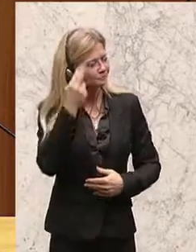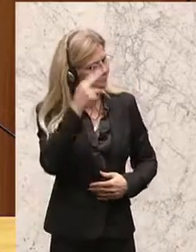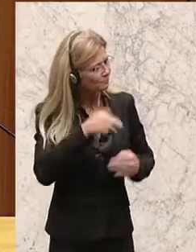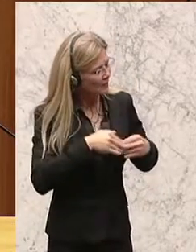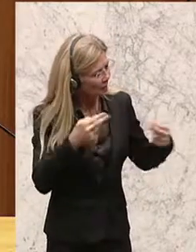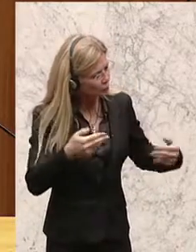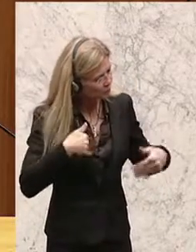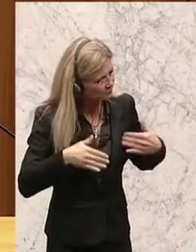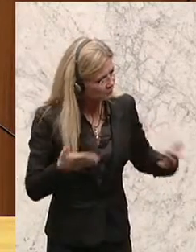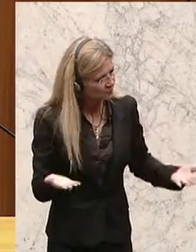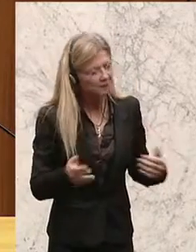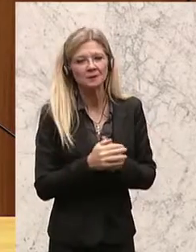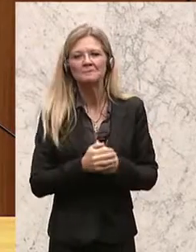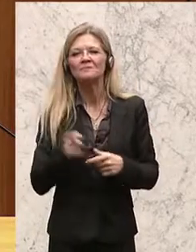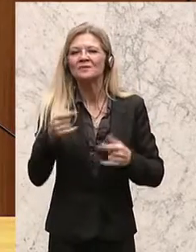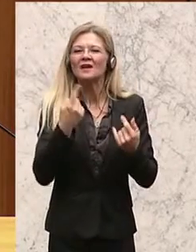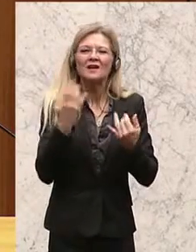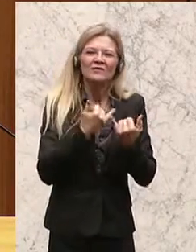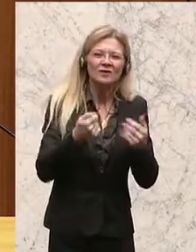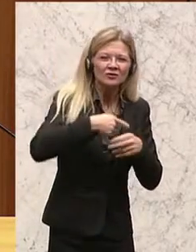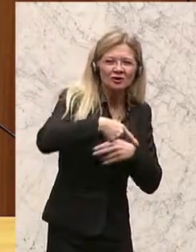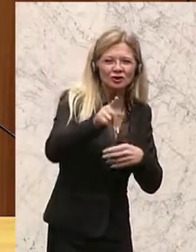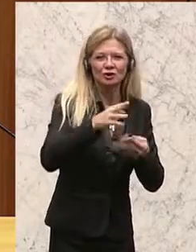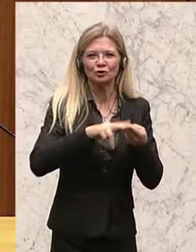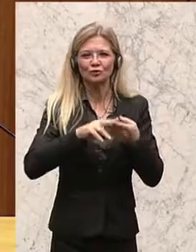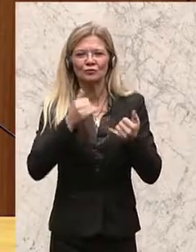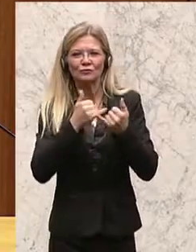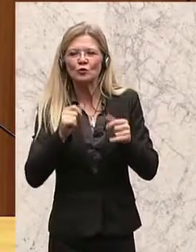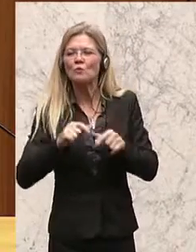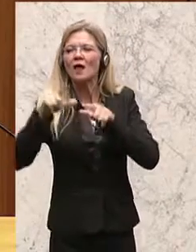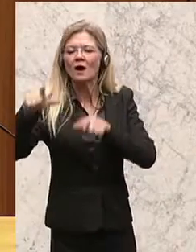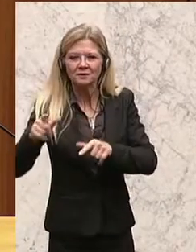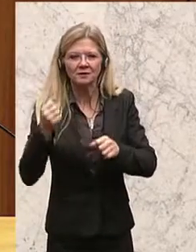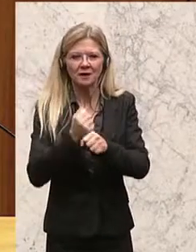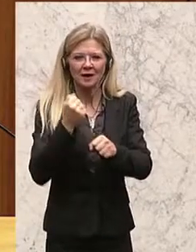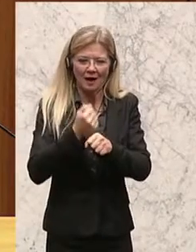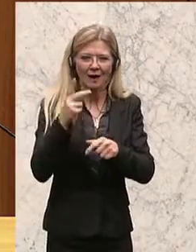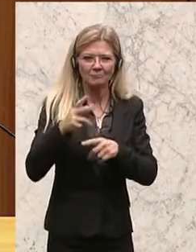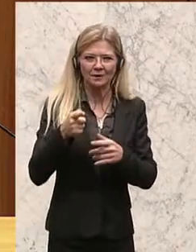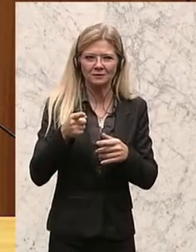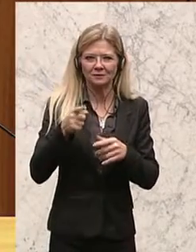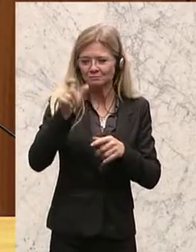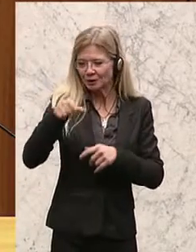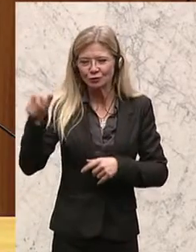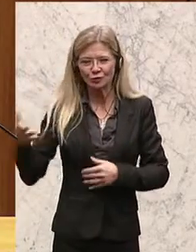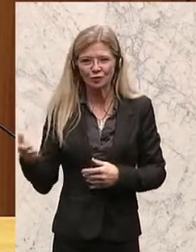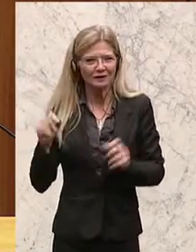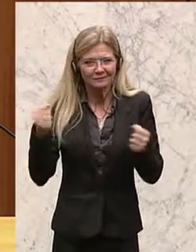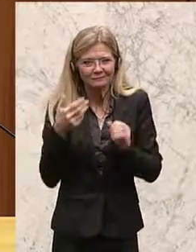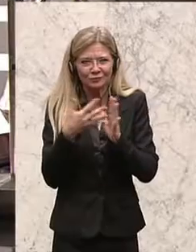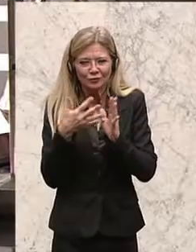entsendeten und überlassenen arbeitskräfte es hier niemals ausreichend kontrolle kommen kann solange